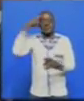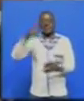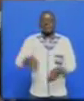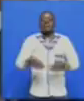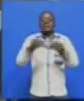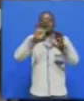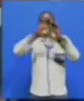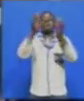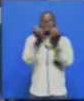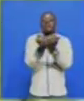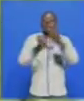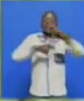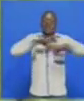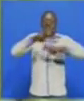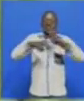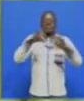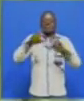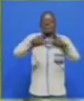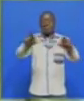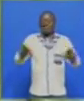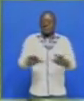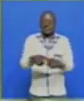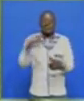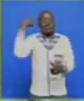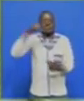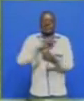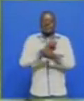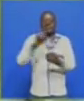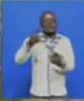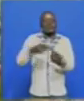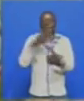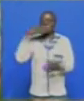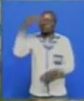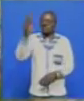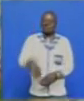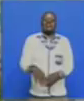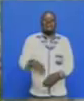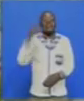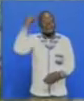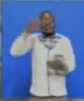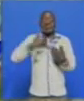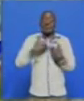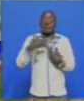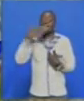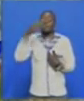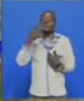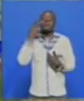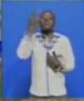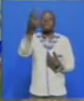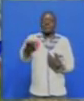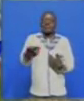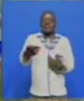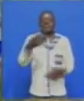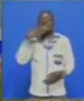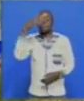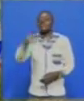commission d'enquête. L'état des lieux est très très catastrophique. Il y a des malfaçons visibles, des malfaçons